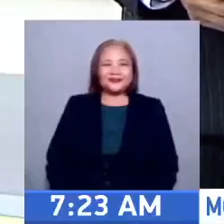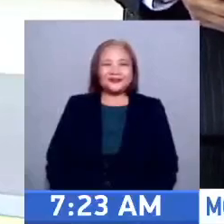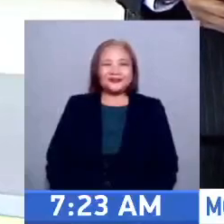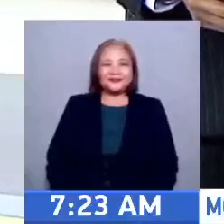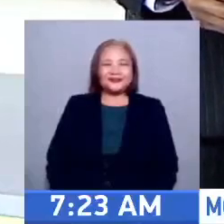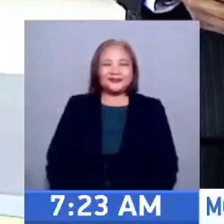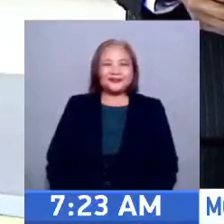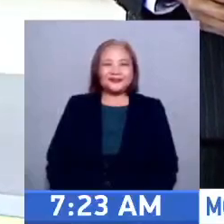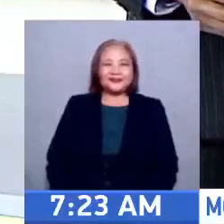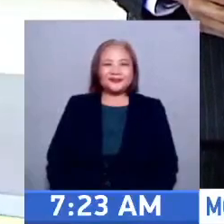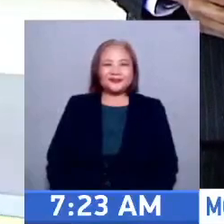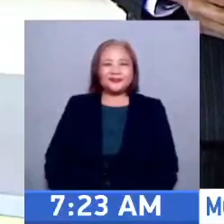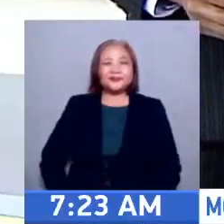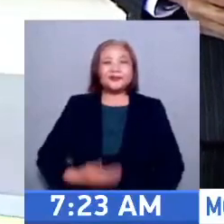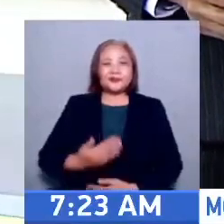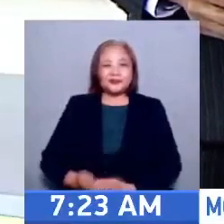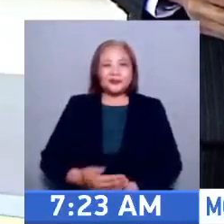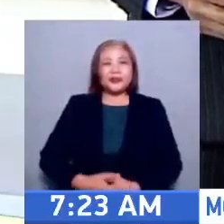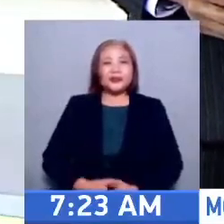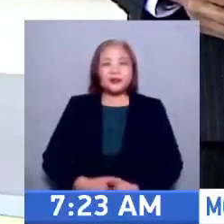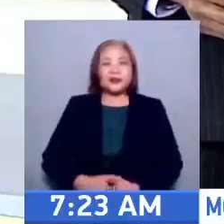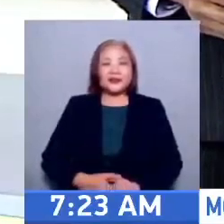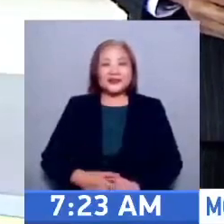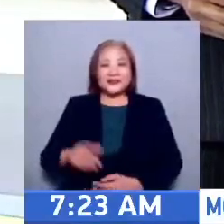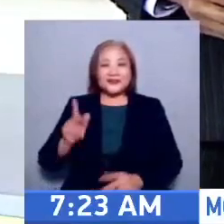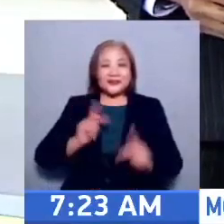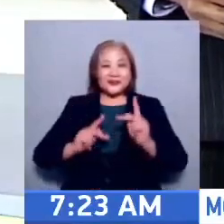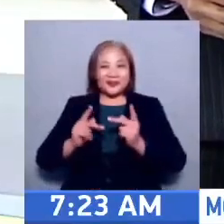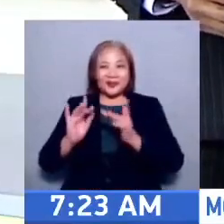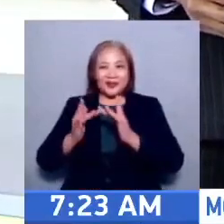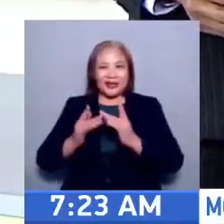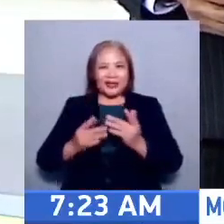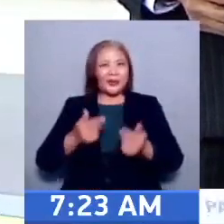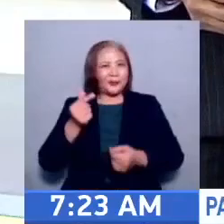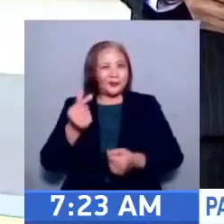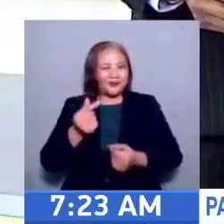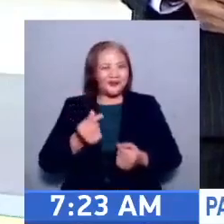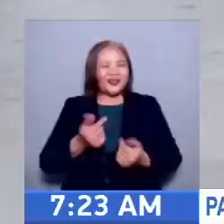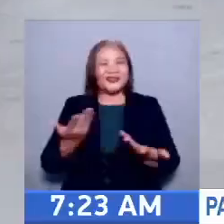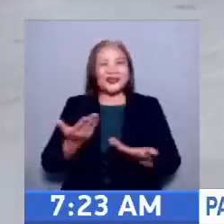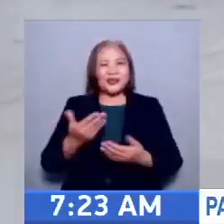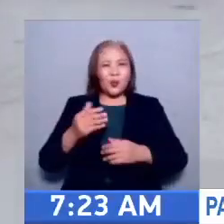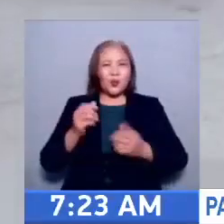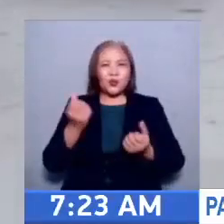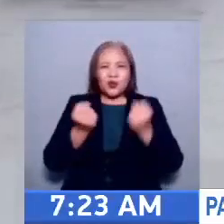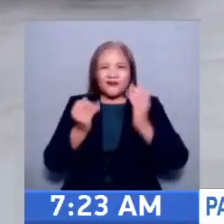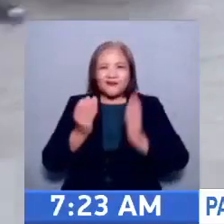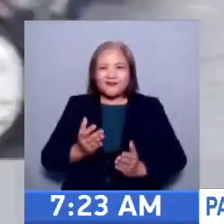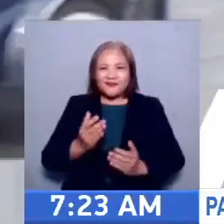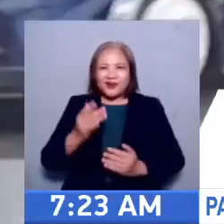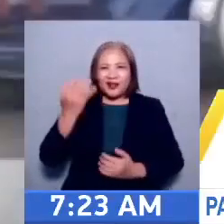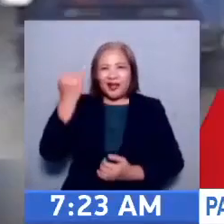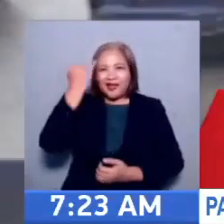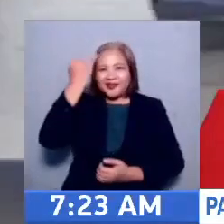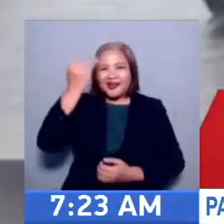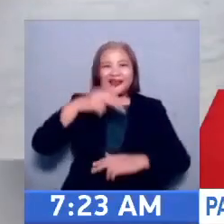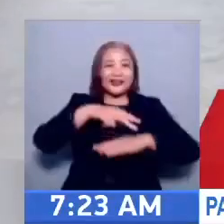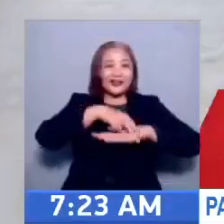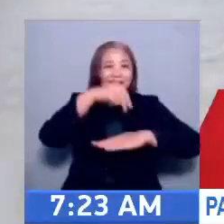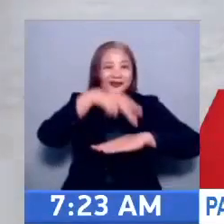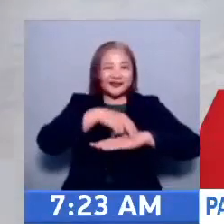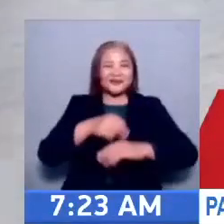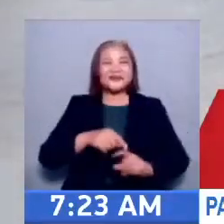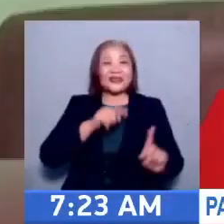Pinusuan ng netizens sa kakaibang gimmick ng isang tricycle driver sa Camarines Norte. Nag-birthday po kasi ang driver na si Ronald Del